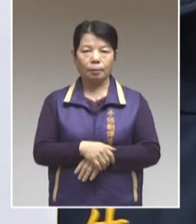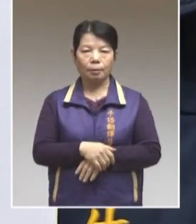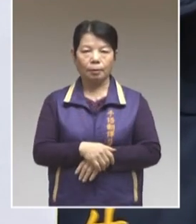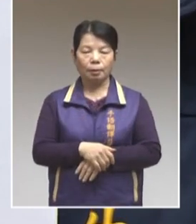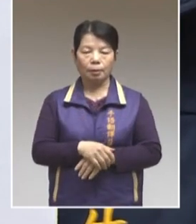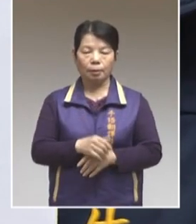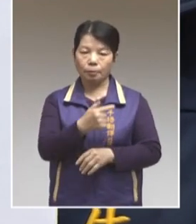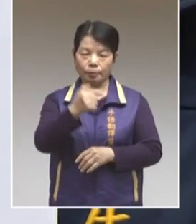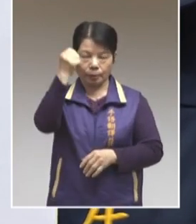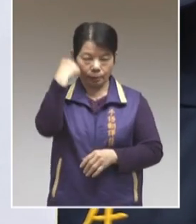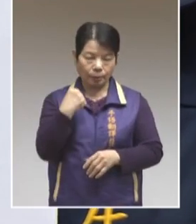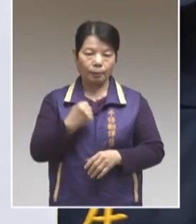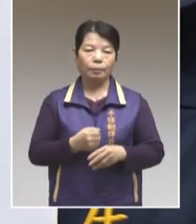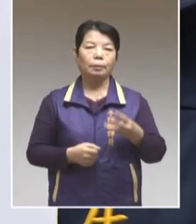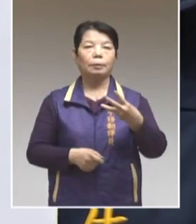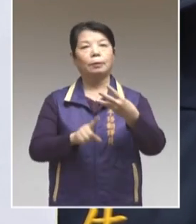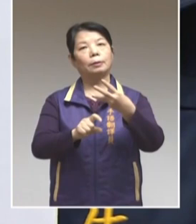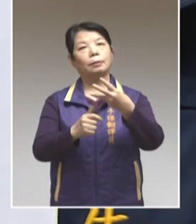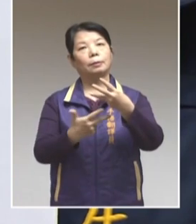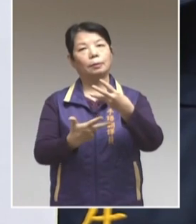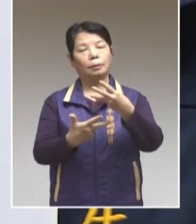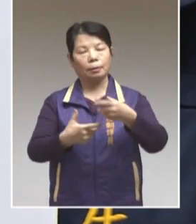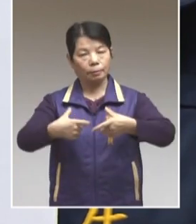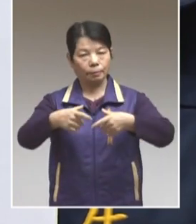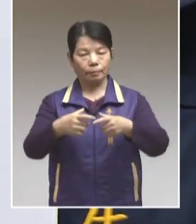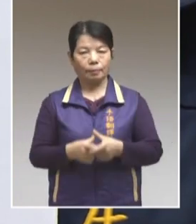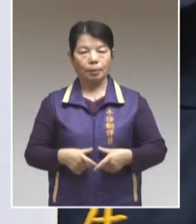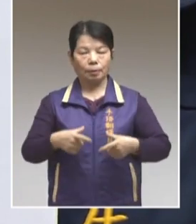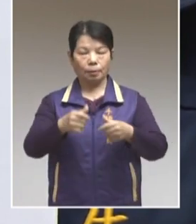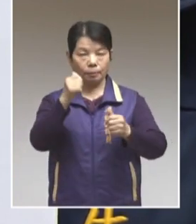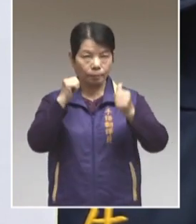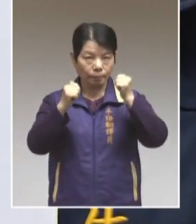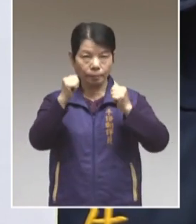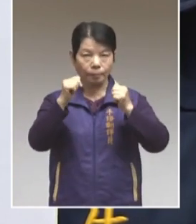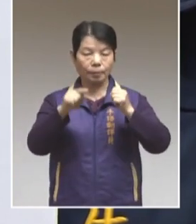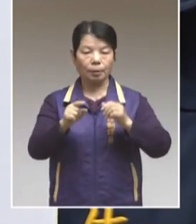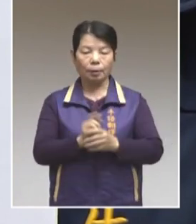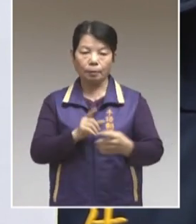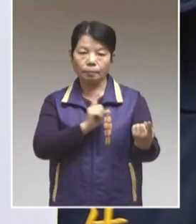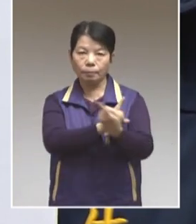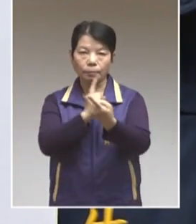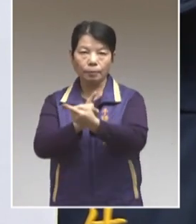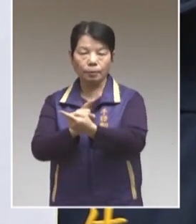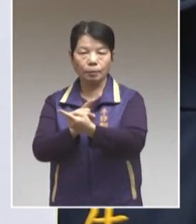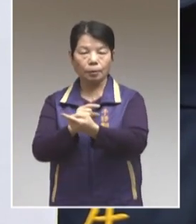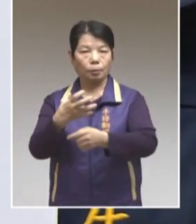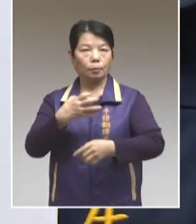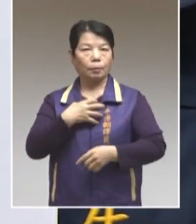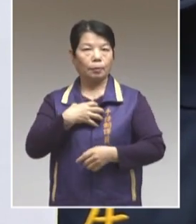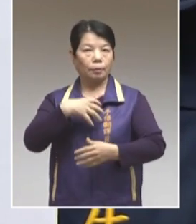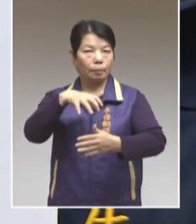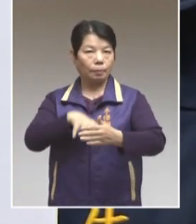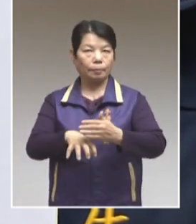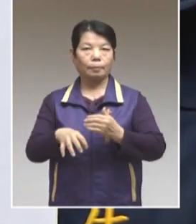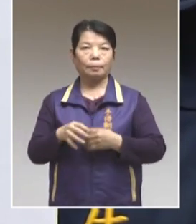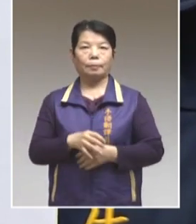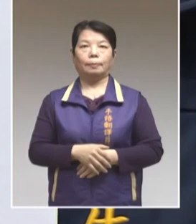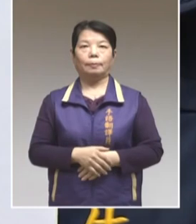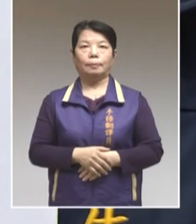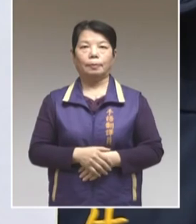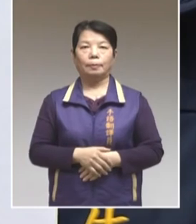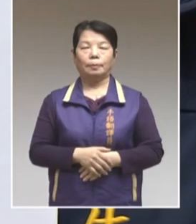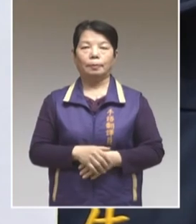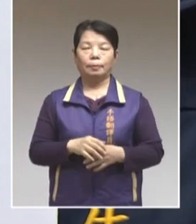在3月17号，那也回溯在整个的接触风险里面，那这